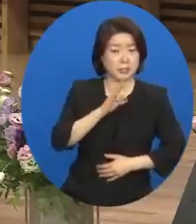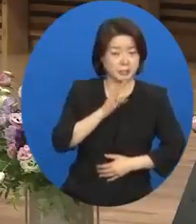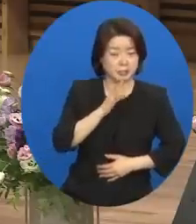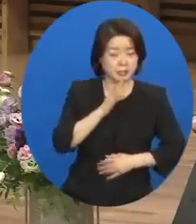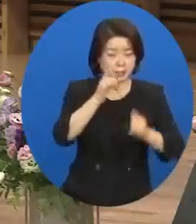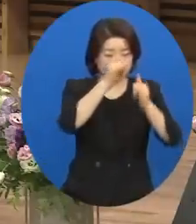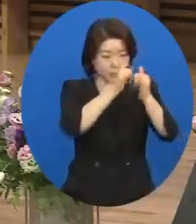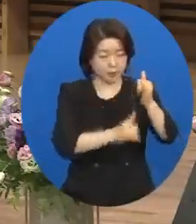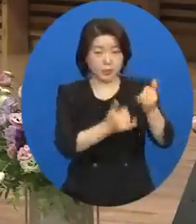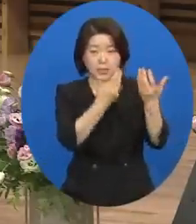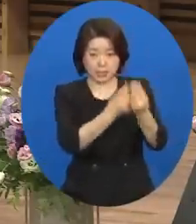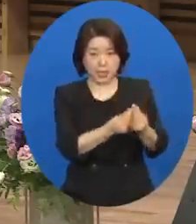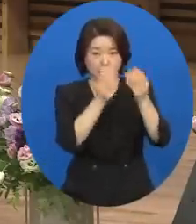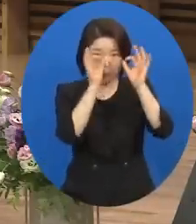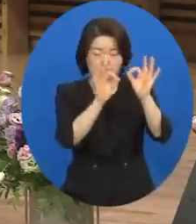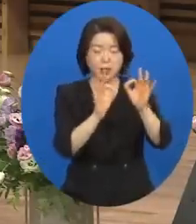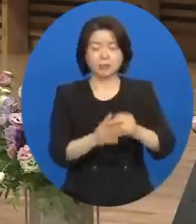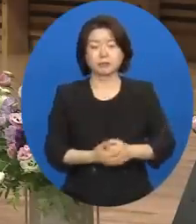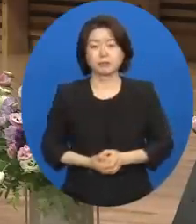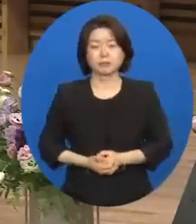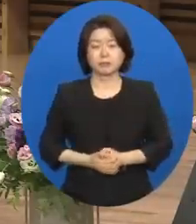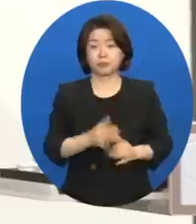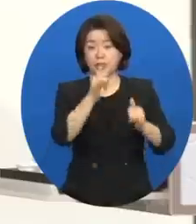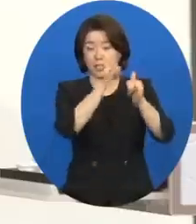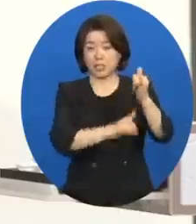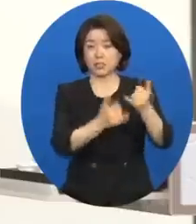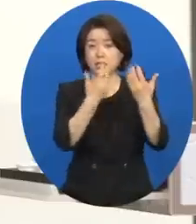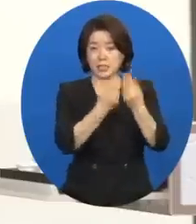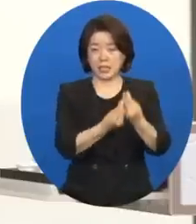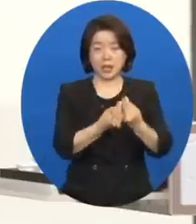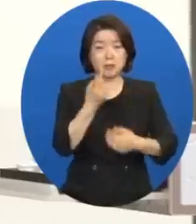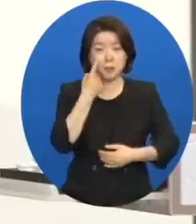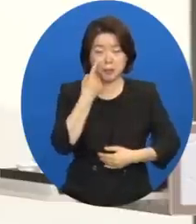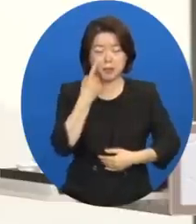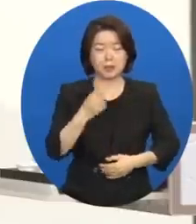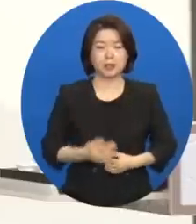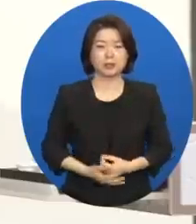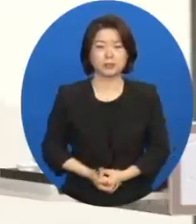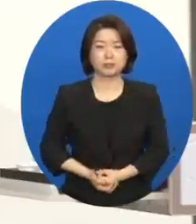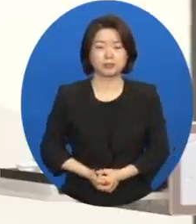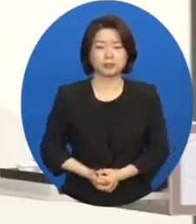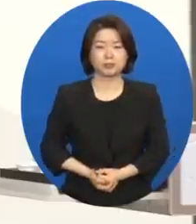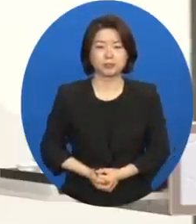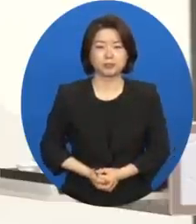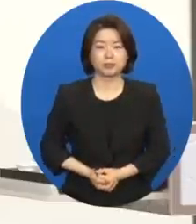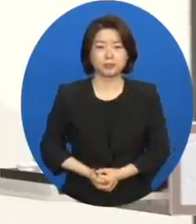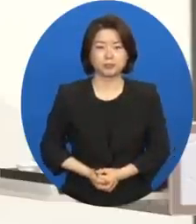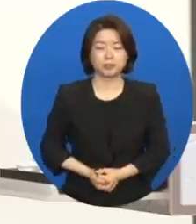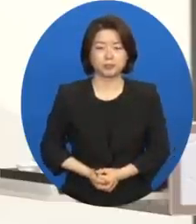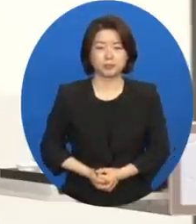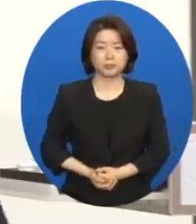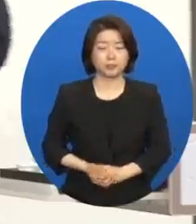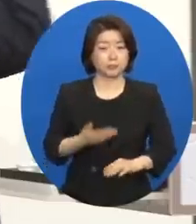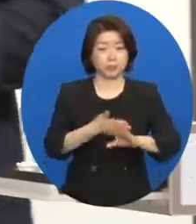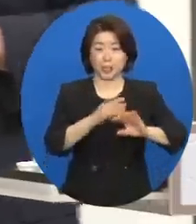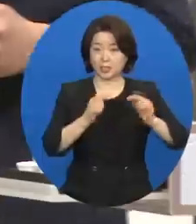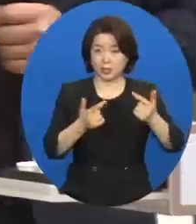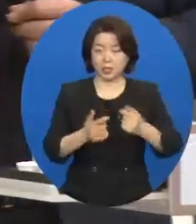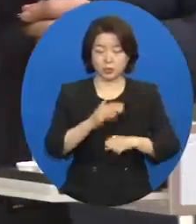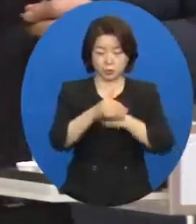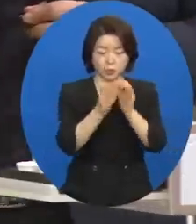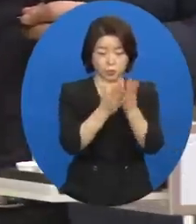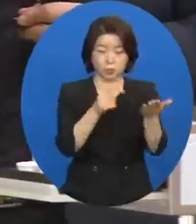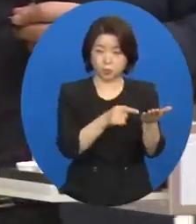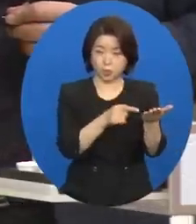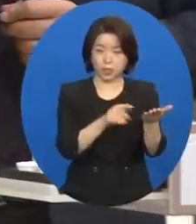역사적 실례를 이제 한번 역사적 실례를 한번 좀 보려고 하는데요. 그건 다름이 아니고 성경의